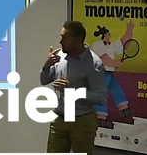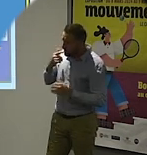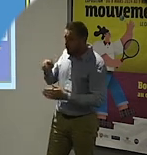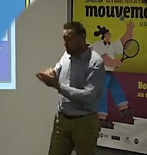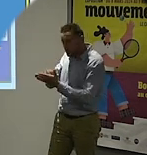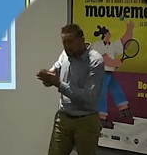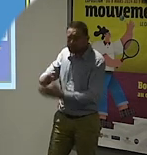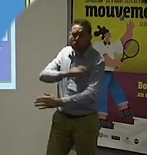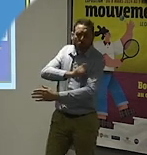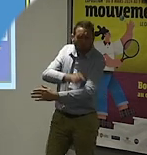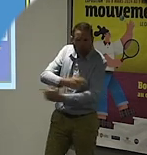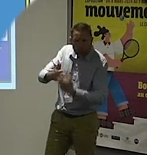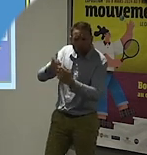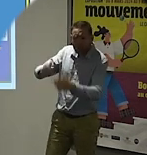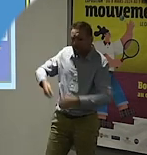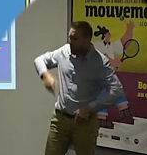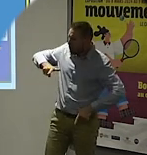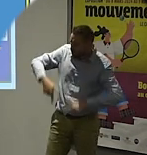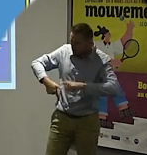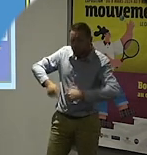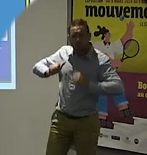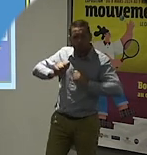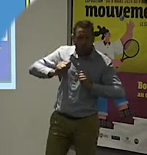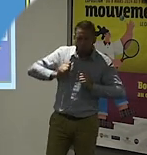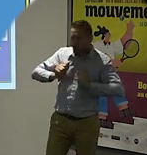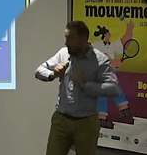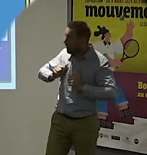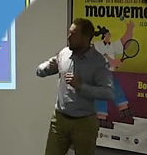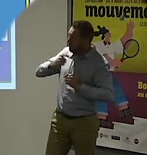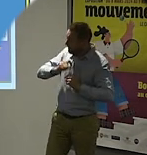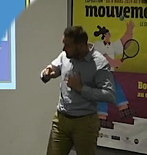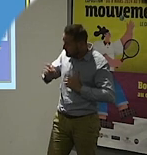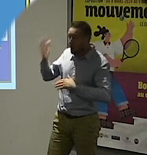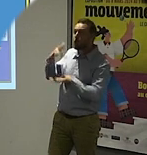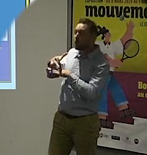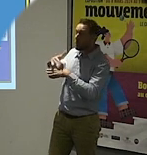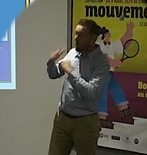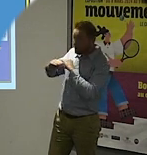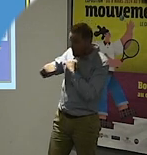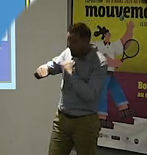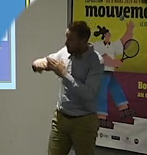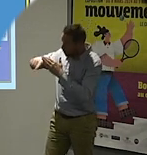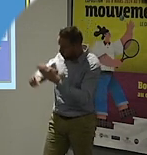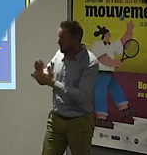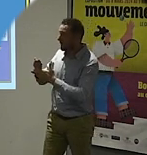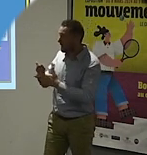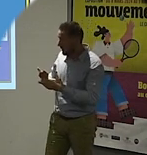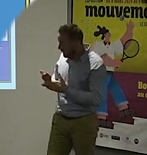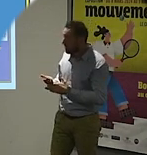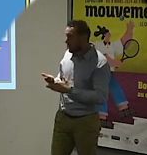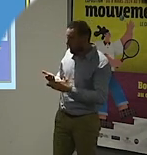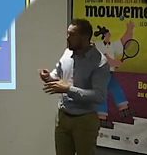Chantal qu'elle avait mis de côté pendant un petit temps et qu'elle reprend même 2 fois plus puisqu'elle a des projets aussi de